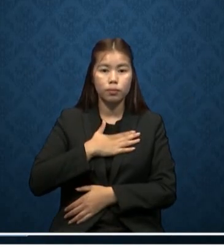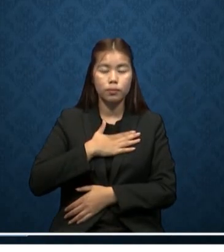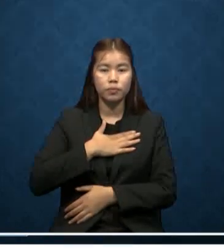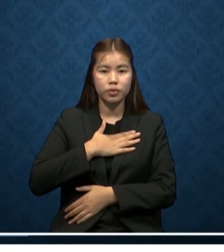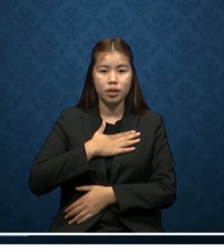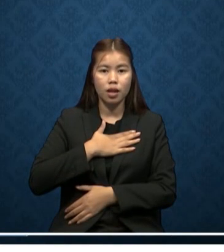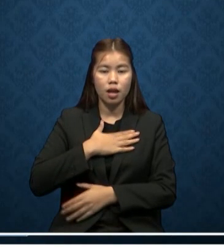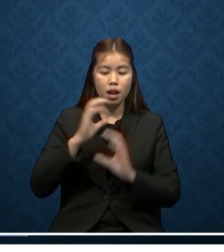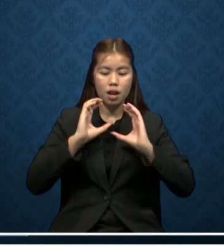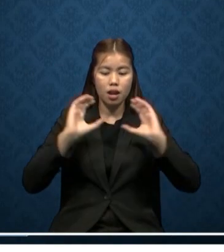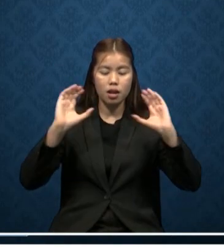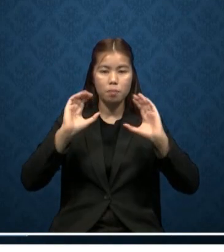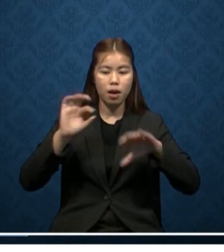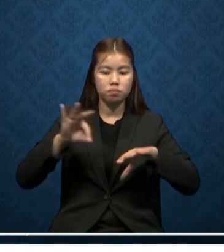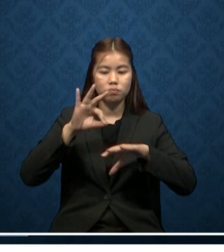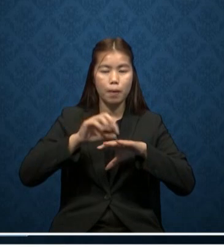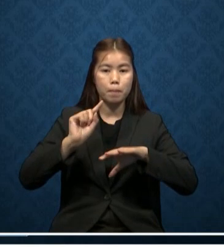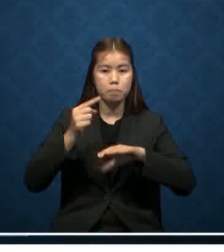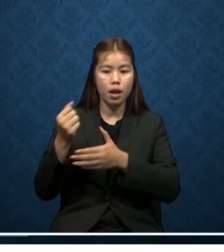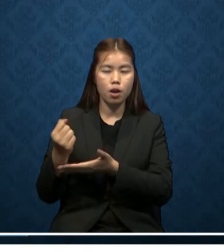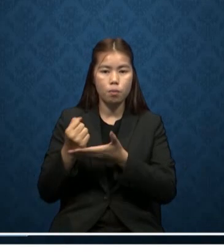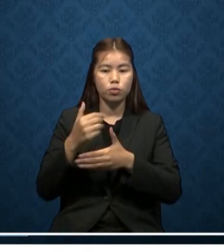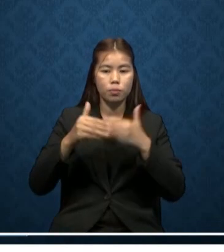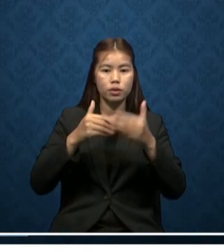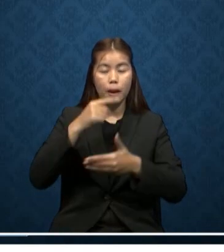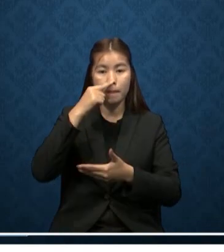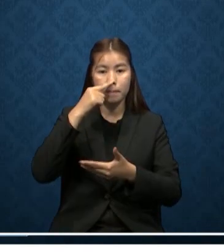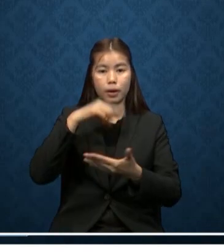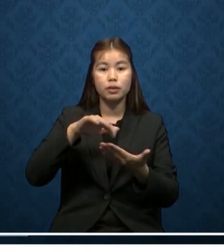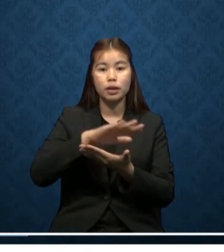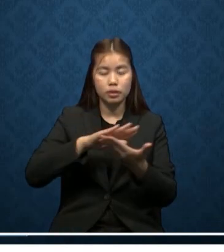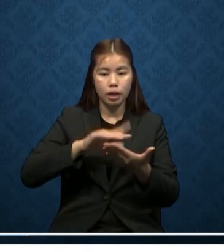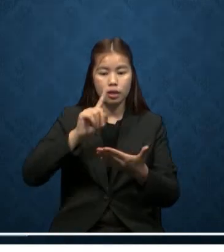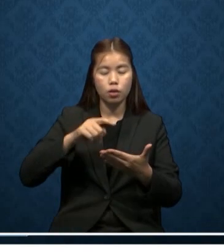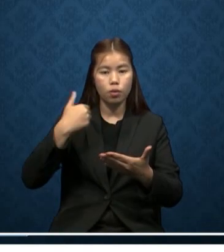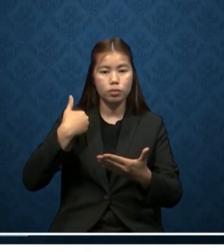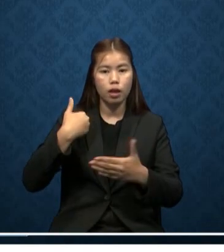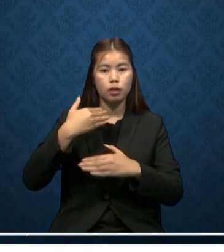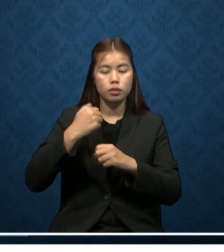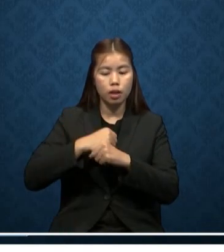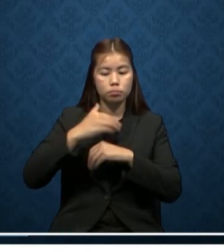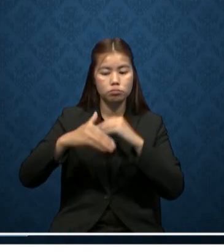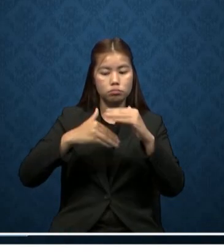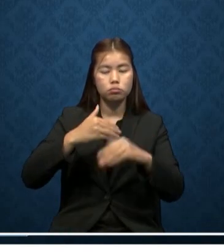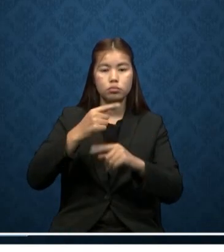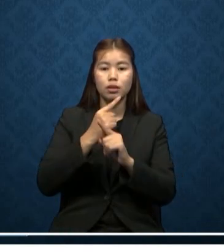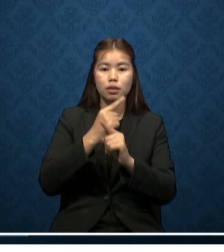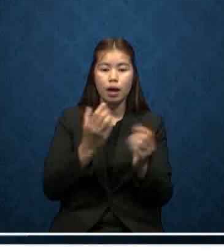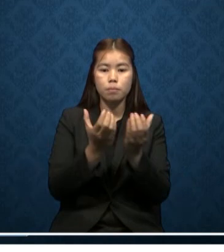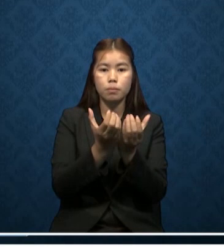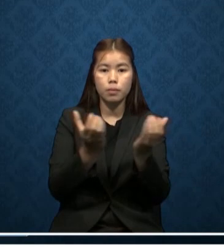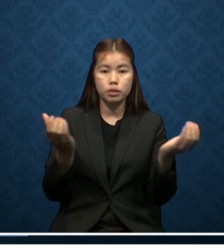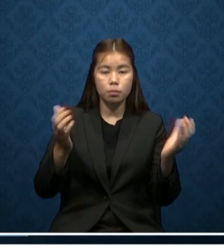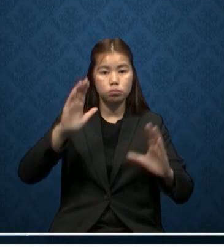รัฐบาลใหม่ที่เข้ามาบริบริหารประเทศและจะต้องดำเนินการตามรัฐธรรมนูญมีหน้าที่